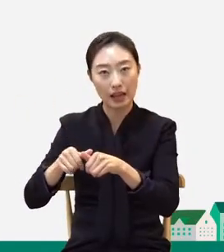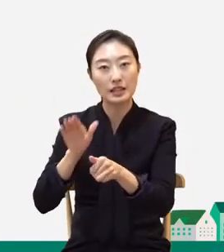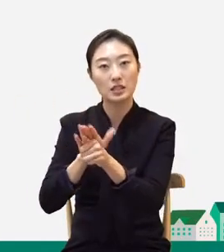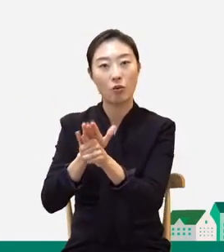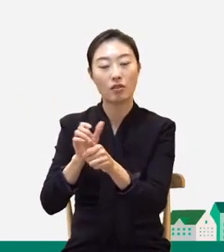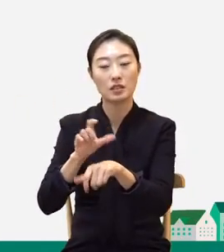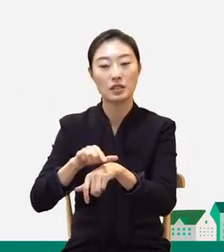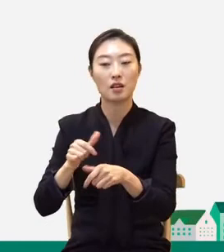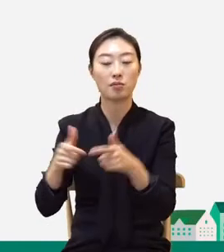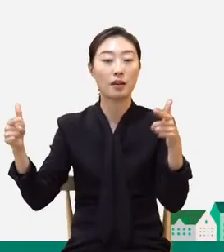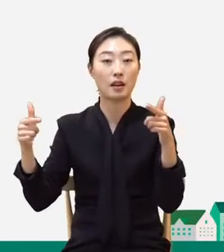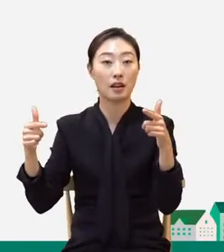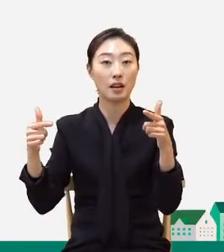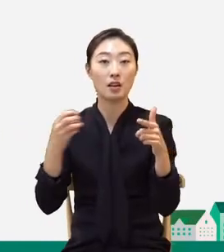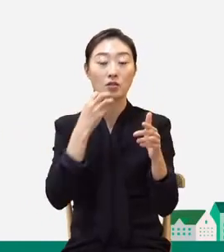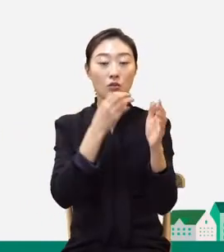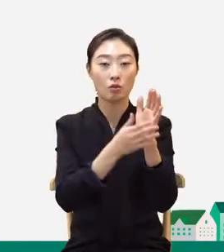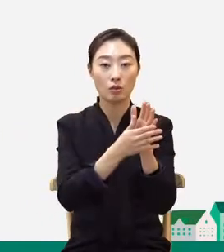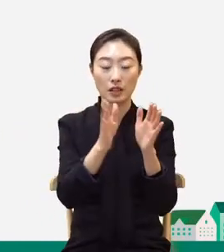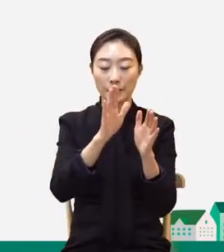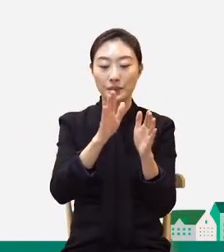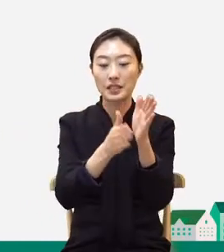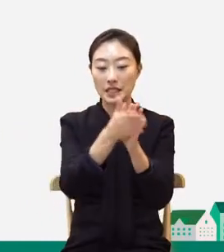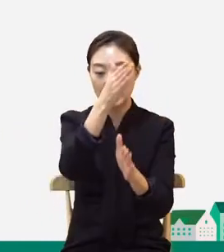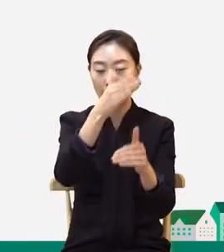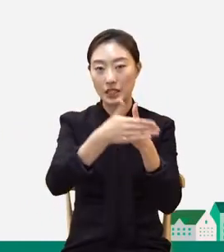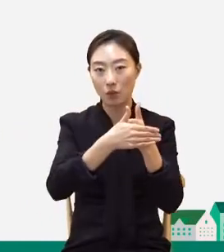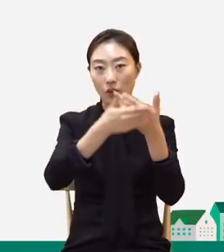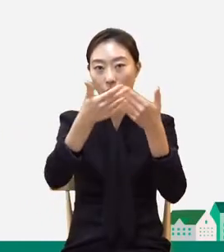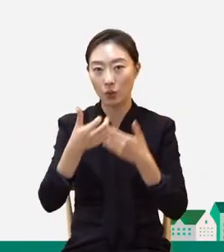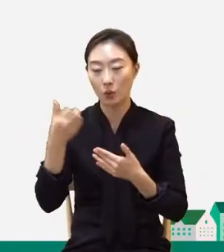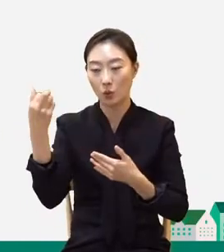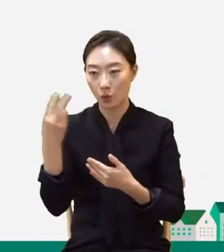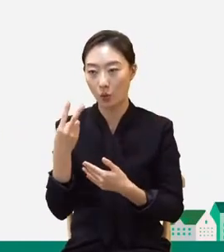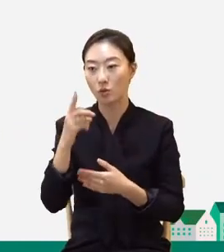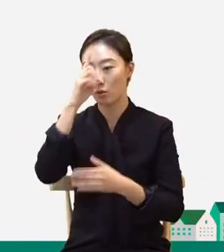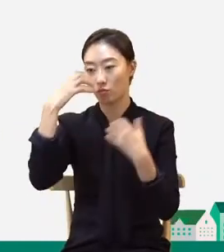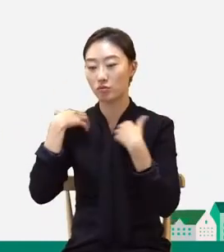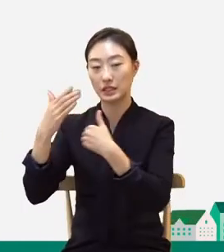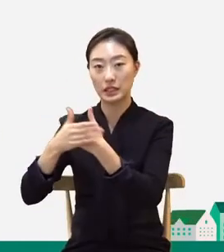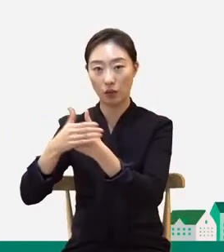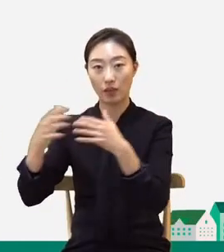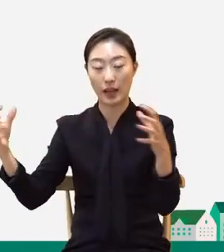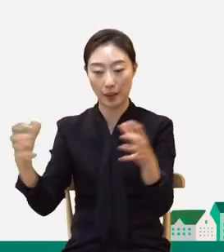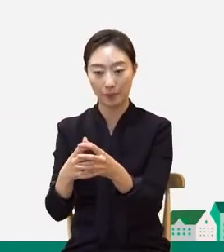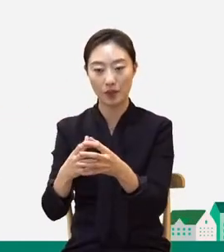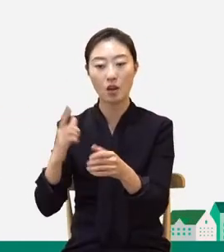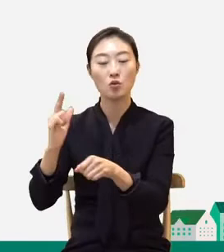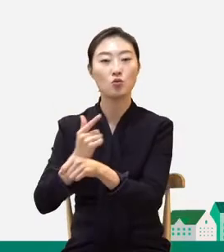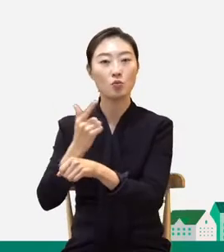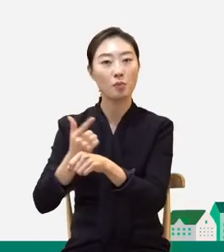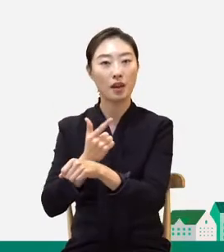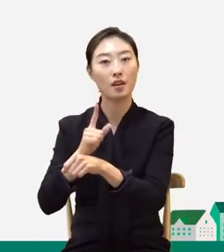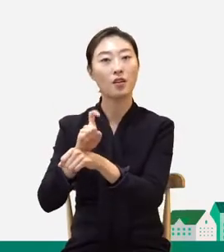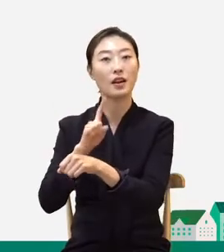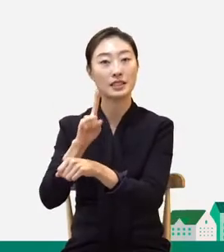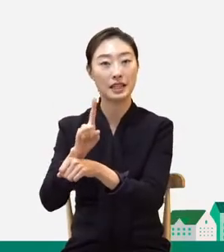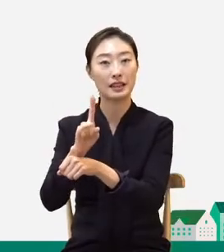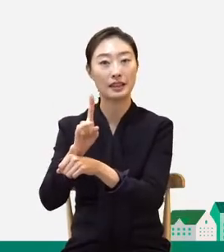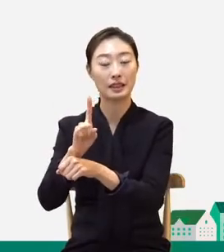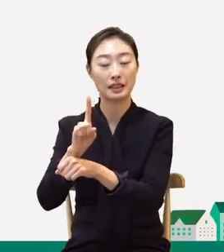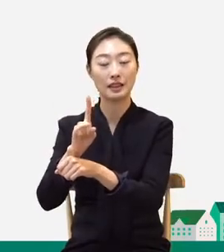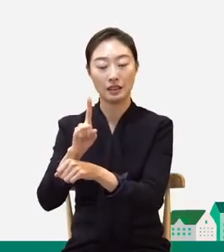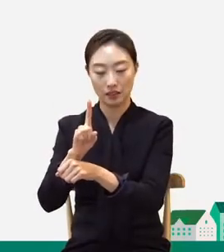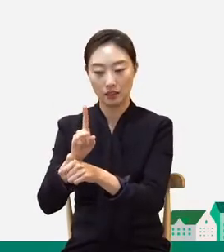그래서 시 지원과 정부 지원으로 611시간 정도의 시간을 일상생활 지원, 활동 지원사를 배치를 할